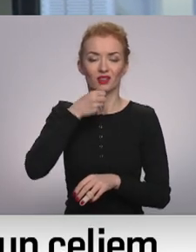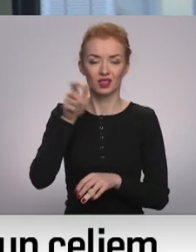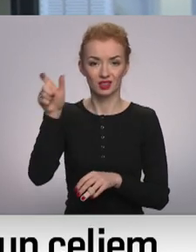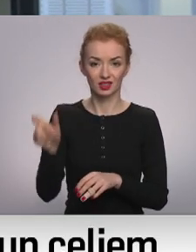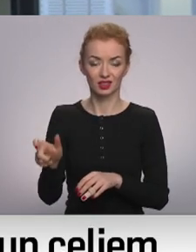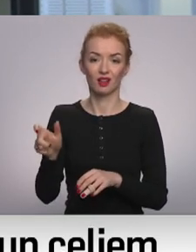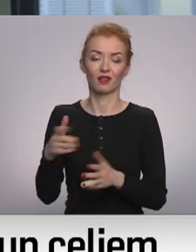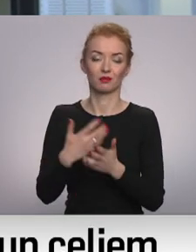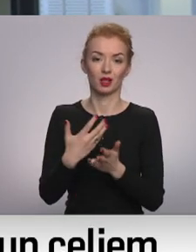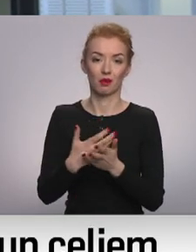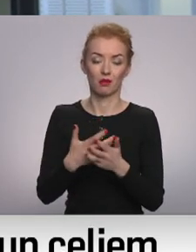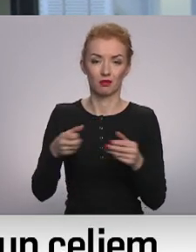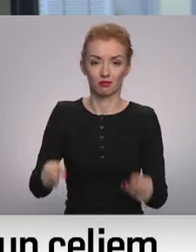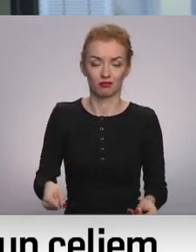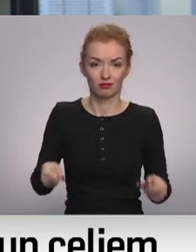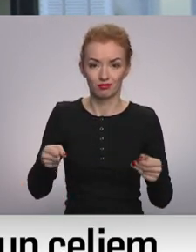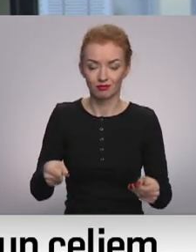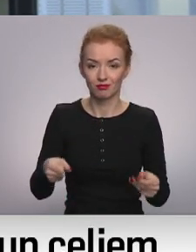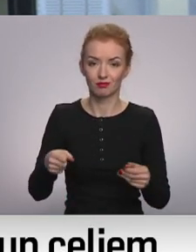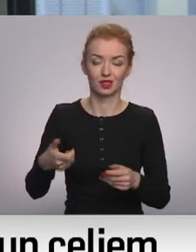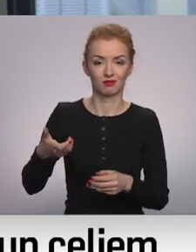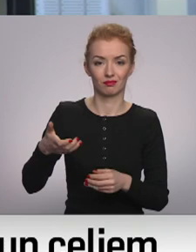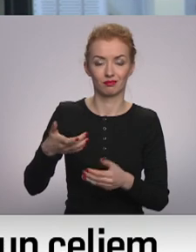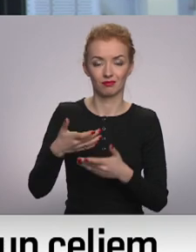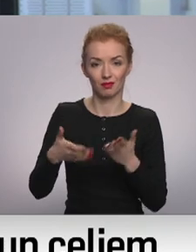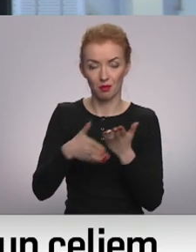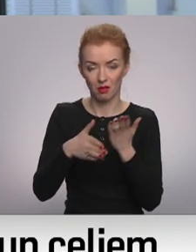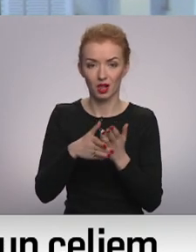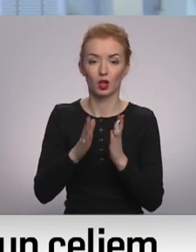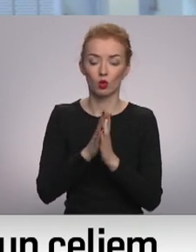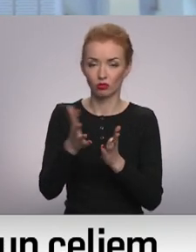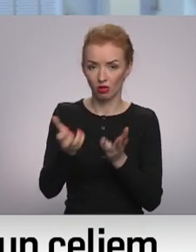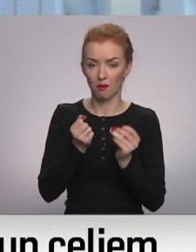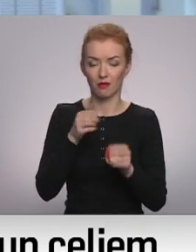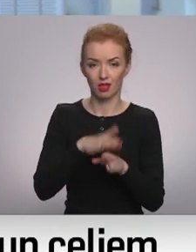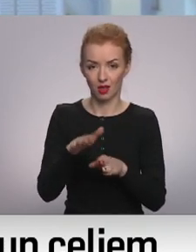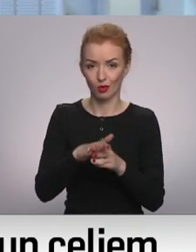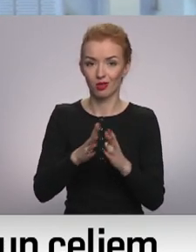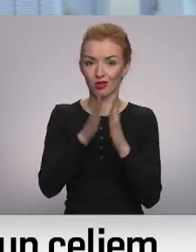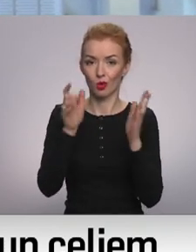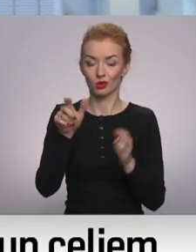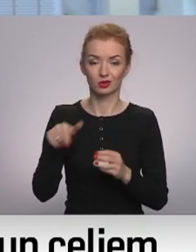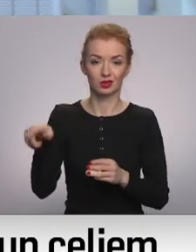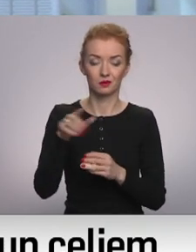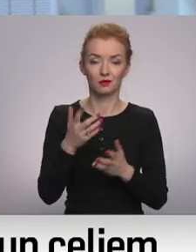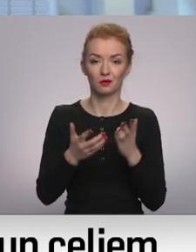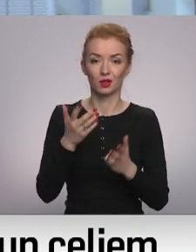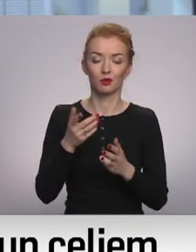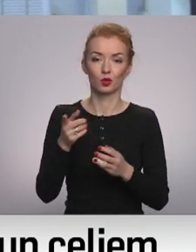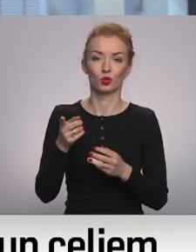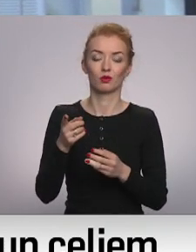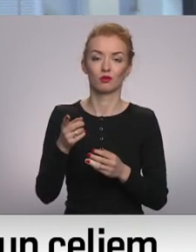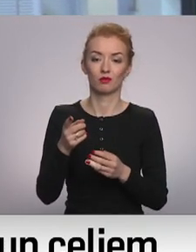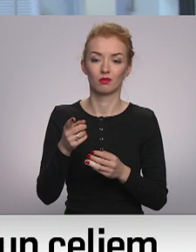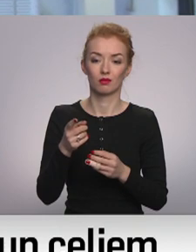paliek liedzekļus uzdrošinoties tomēr. Ņemti lītot par to, ka daudzi cilvēki tūma ar kaut ar sopiem,